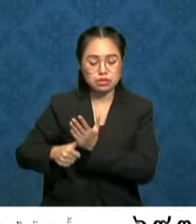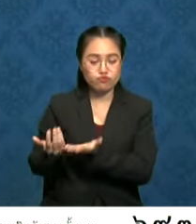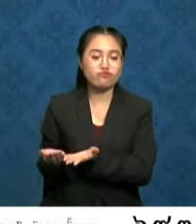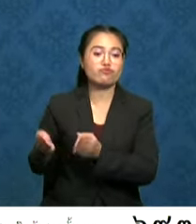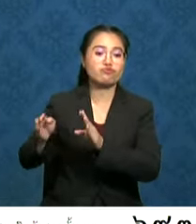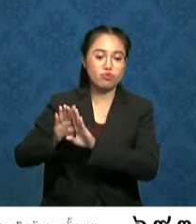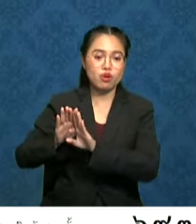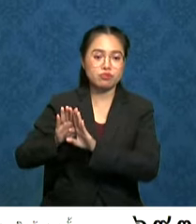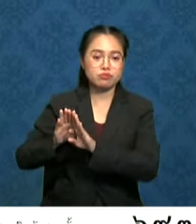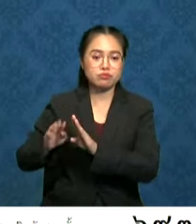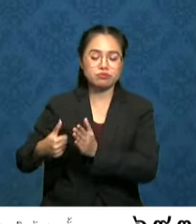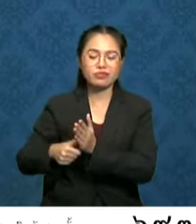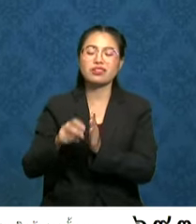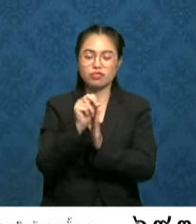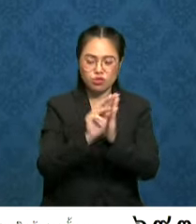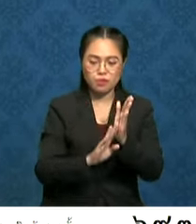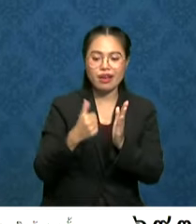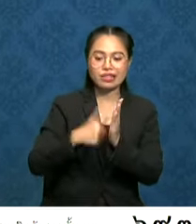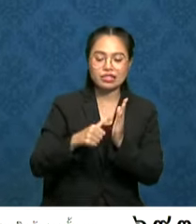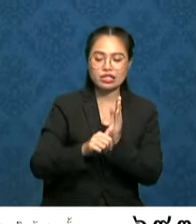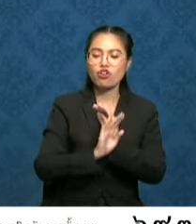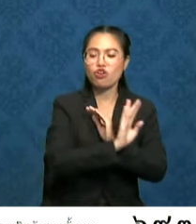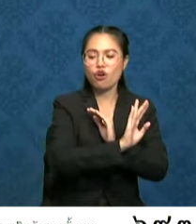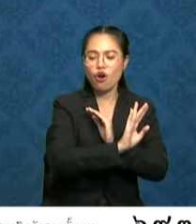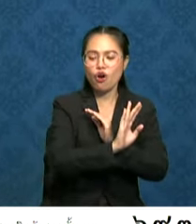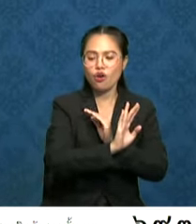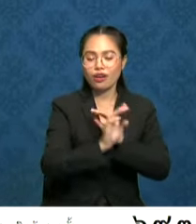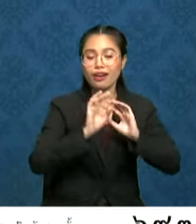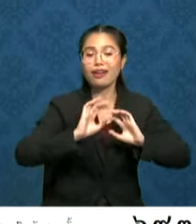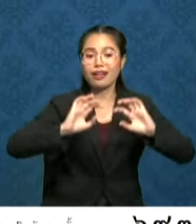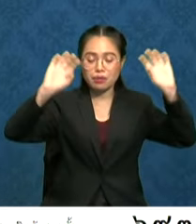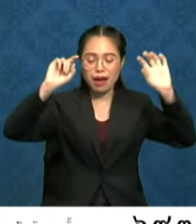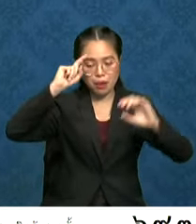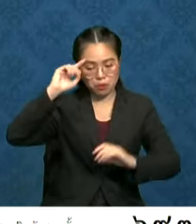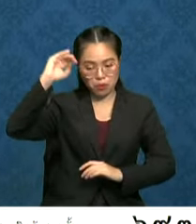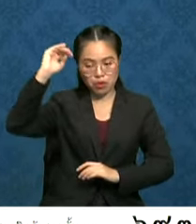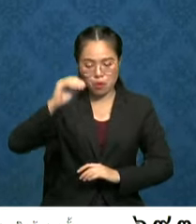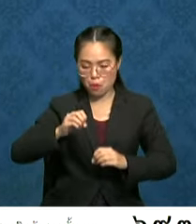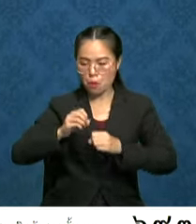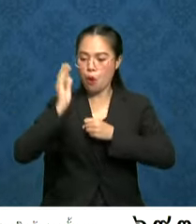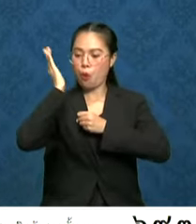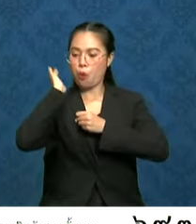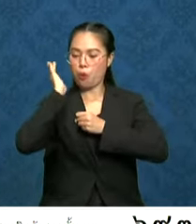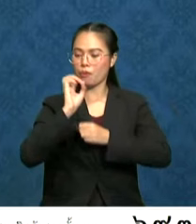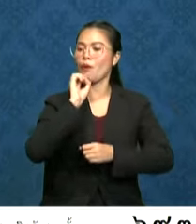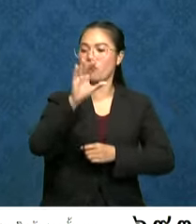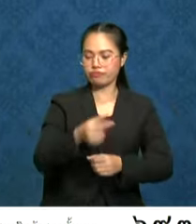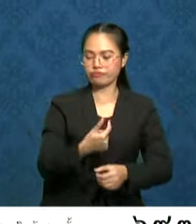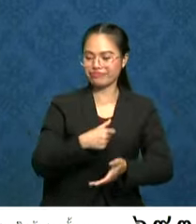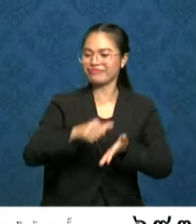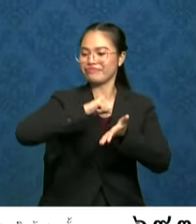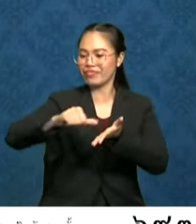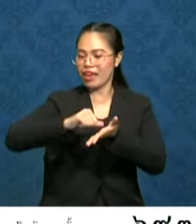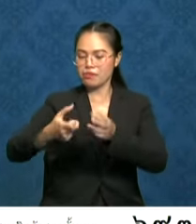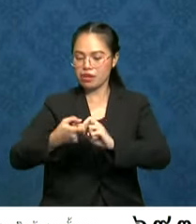ครับเป็นนโยบายที่รัฐบาลที่แล้วครับตั้งโต๊ะแถลงข่าวไว้ใหญ่โตประกาศจะแก้หนี้เมื่อปลายปีที่